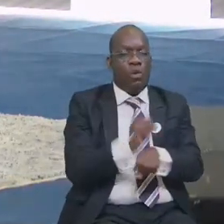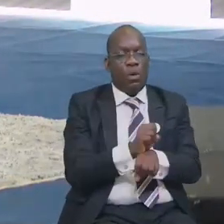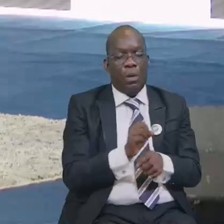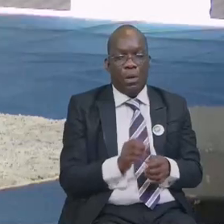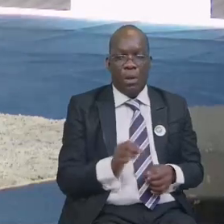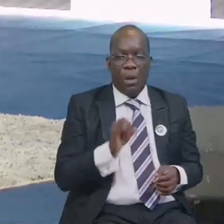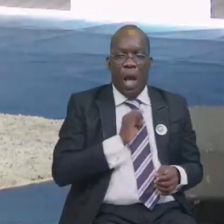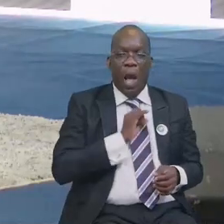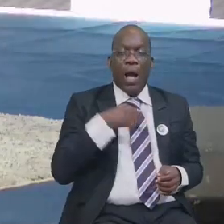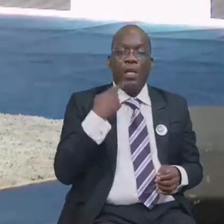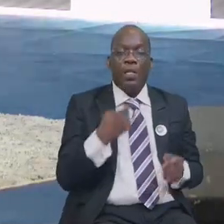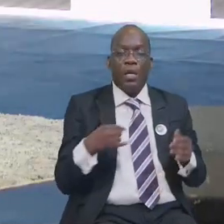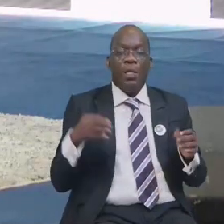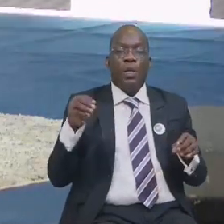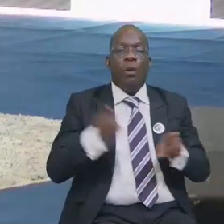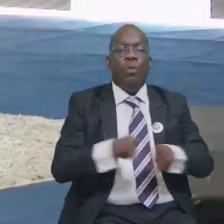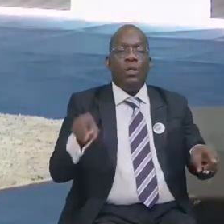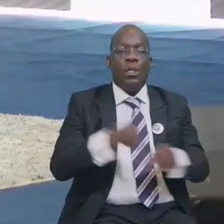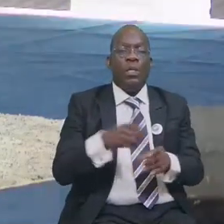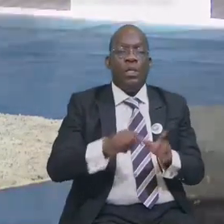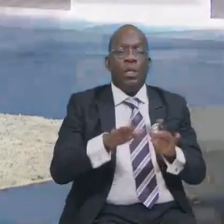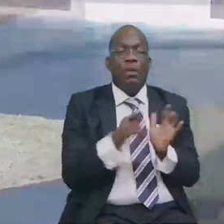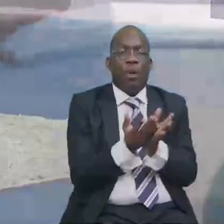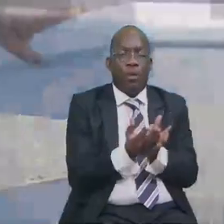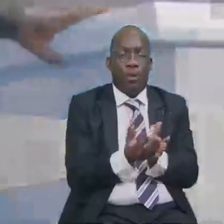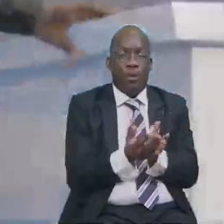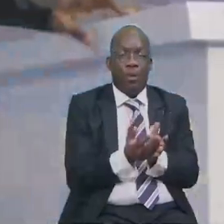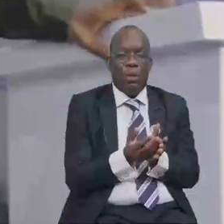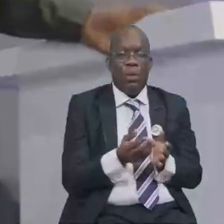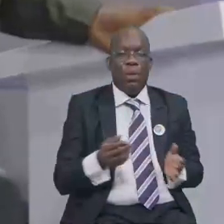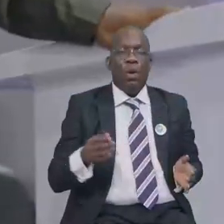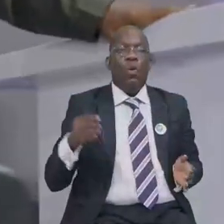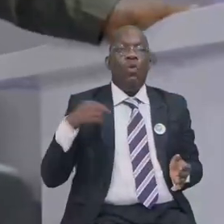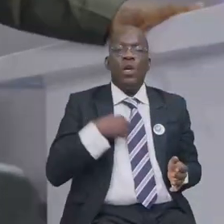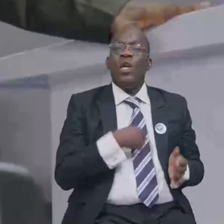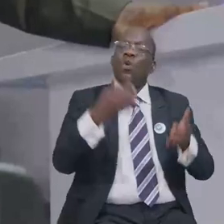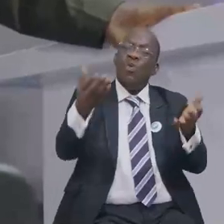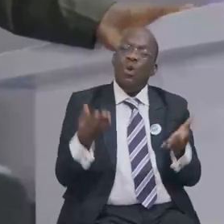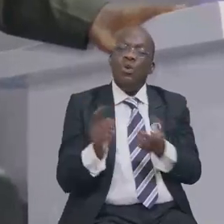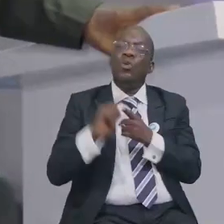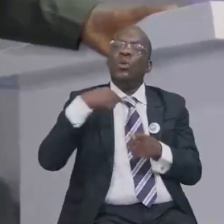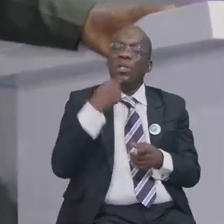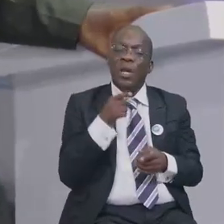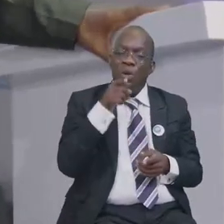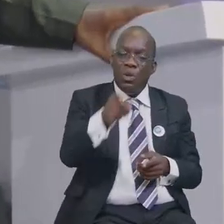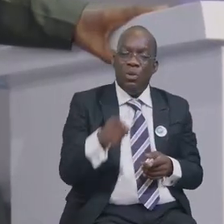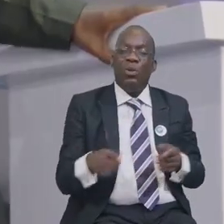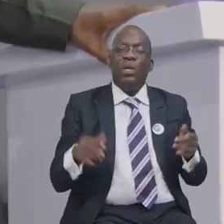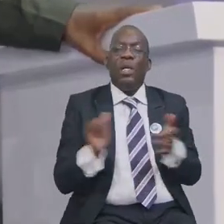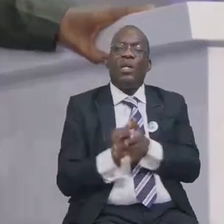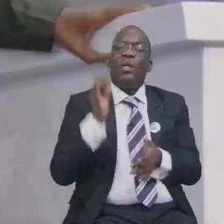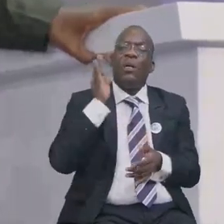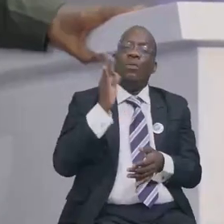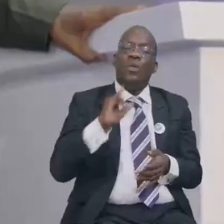Tu as dit, mais c'est la Bible, non? Ils ont dit, nous voulons t'aider. Nous voulons te dire la vérité. Tu prêches tout,